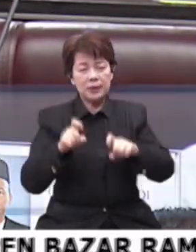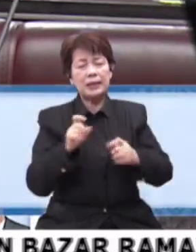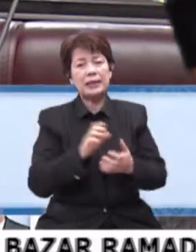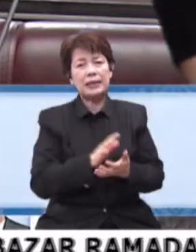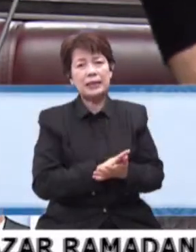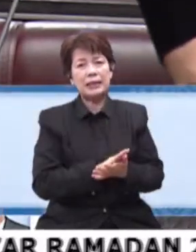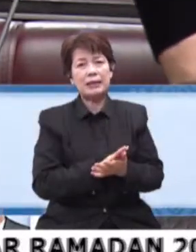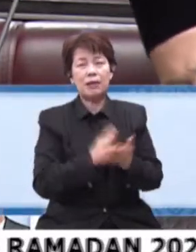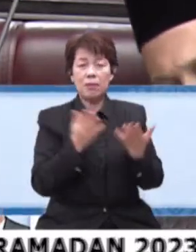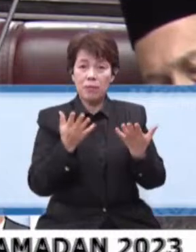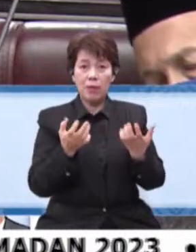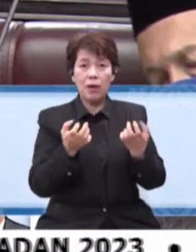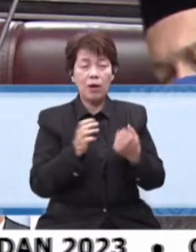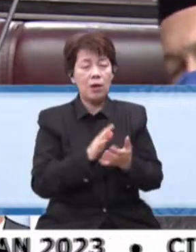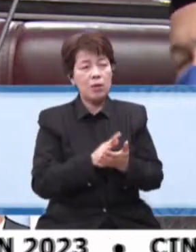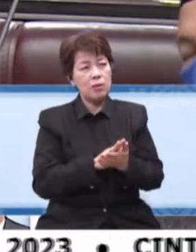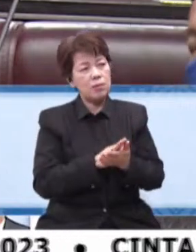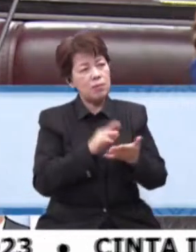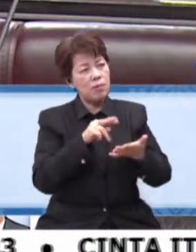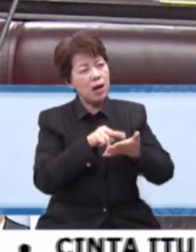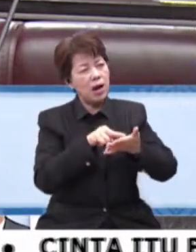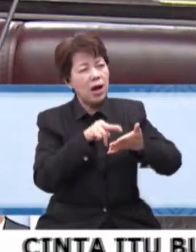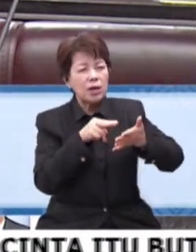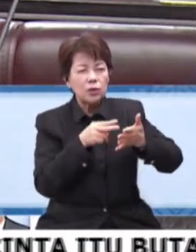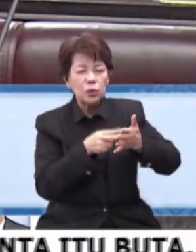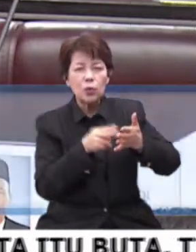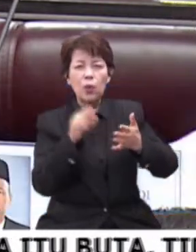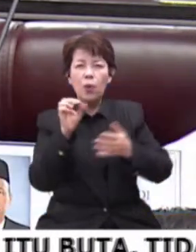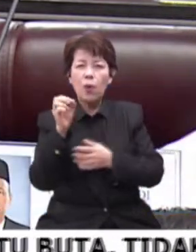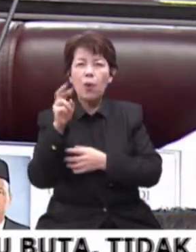daripada maksud yang